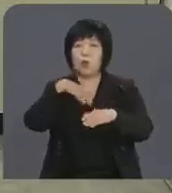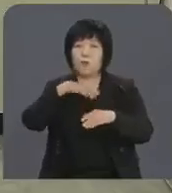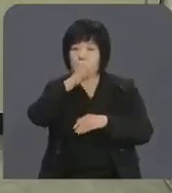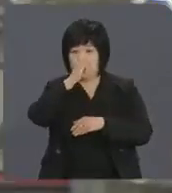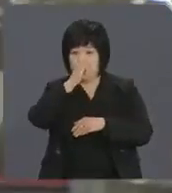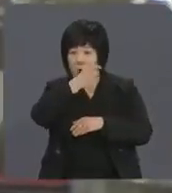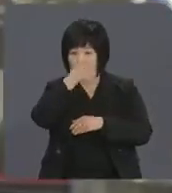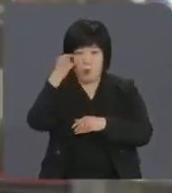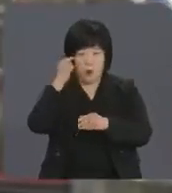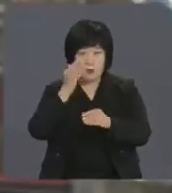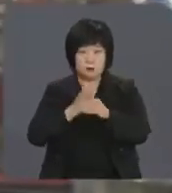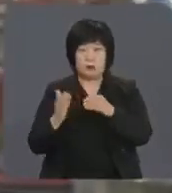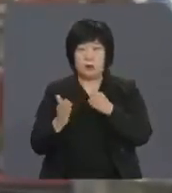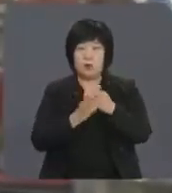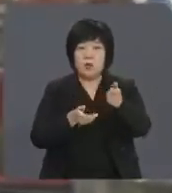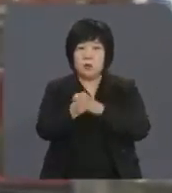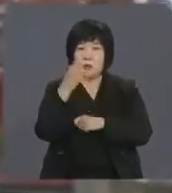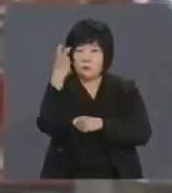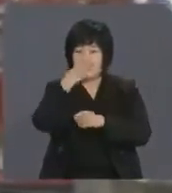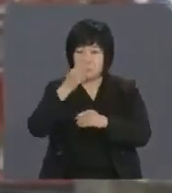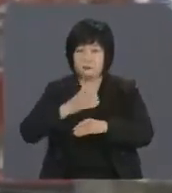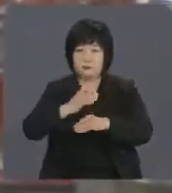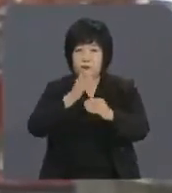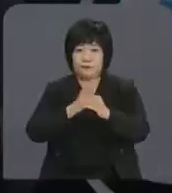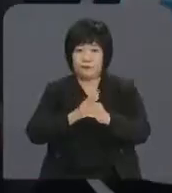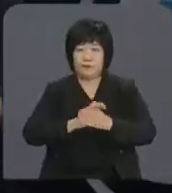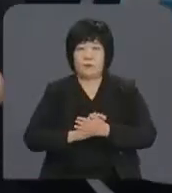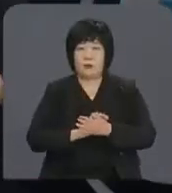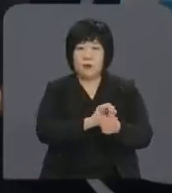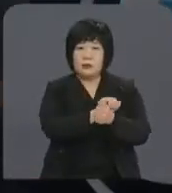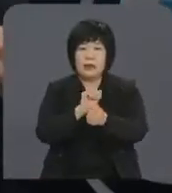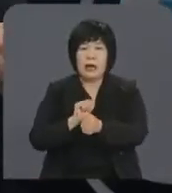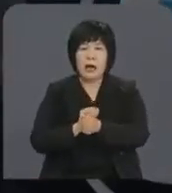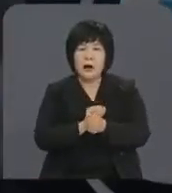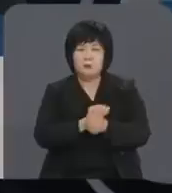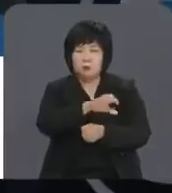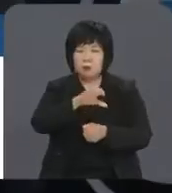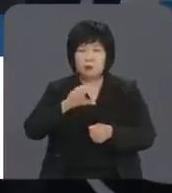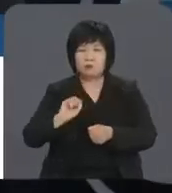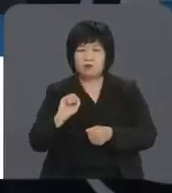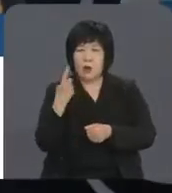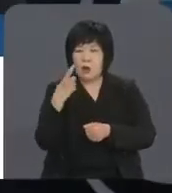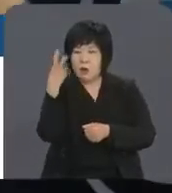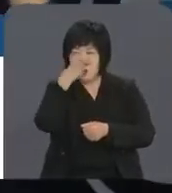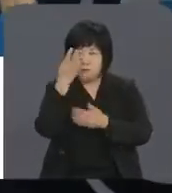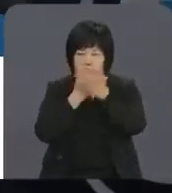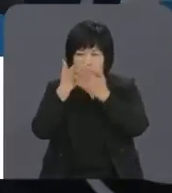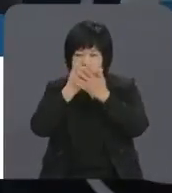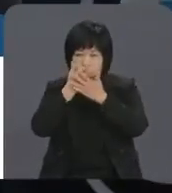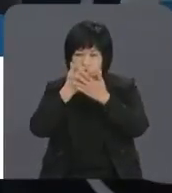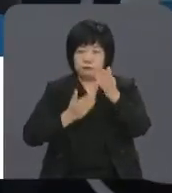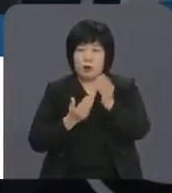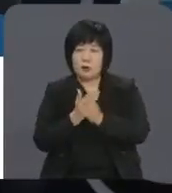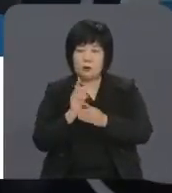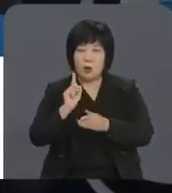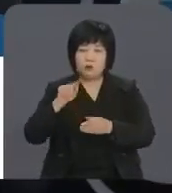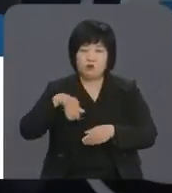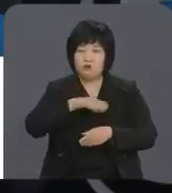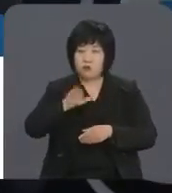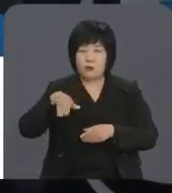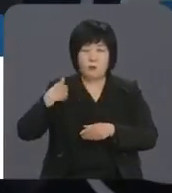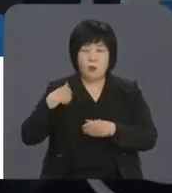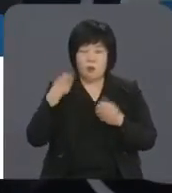현재 역학조사를 벌이고 있습니다 또 관념은 알 수 없는 사례가 발생한다는 것은 저희가 모르는 또